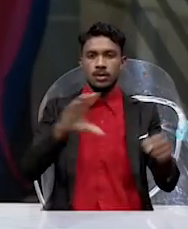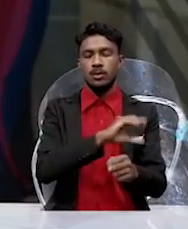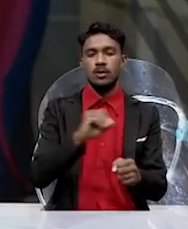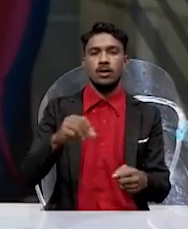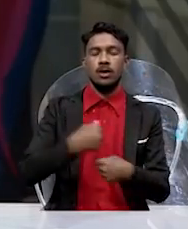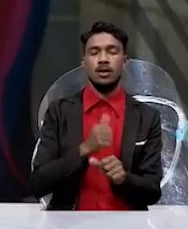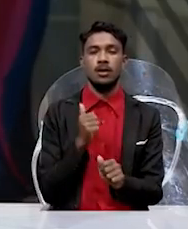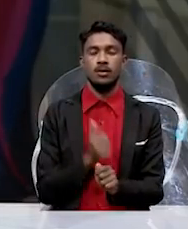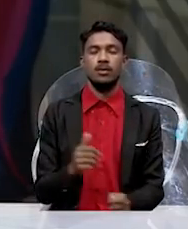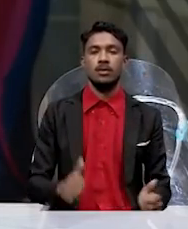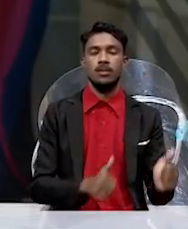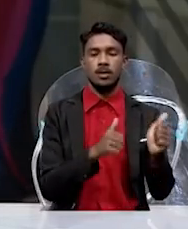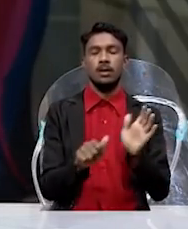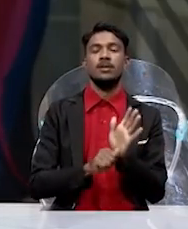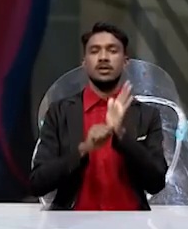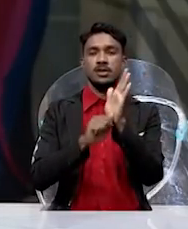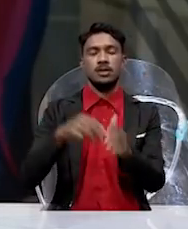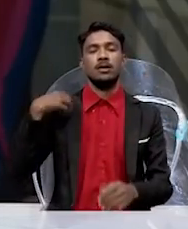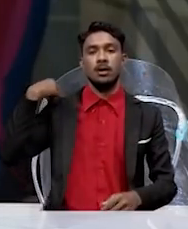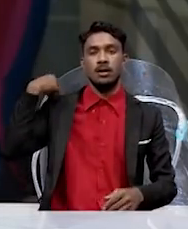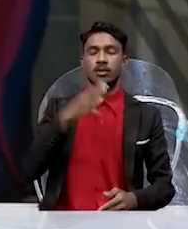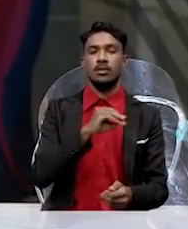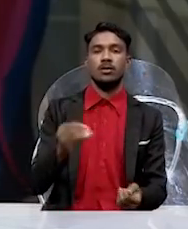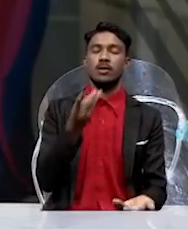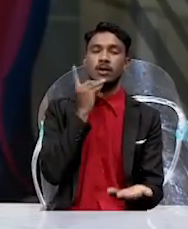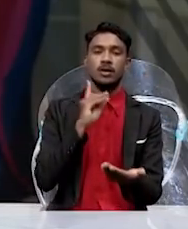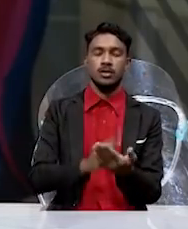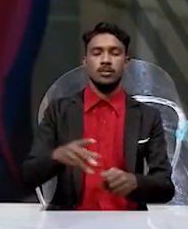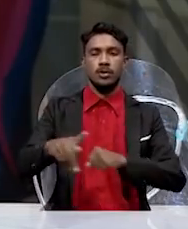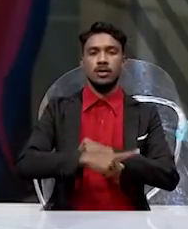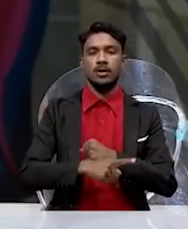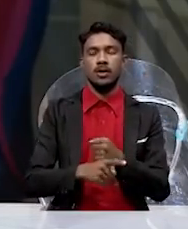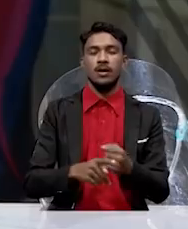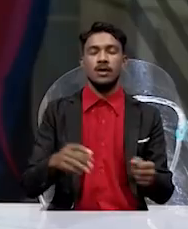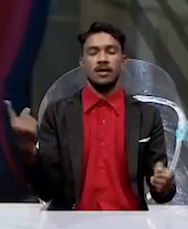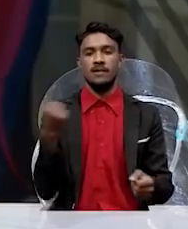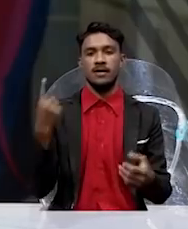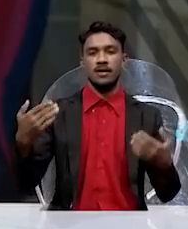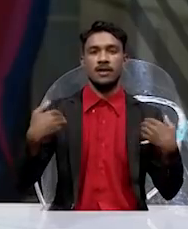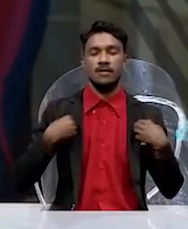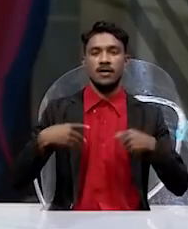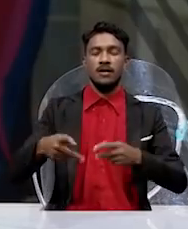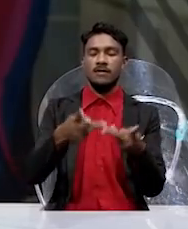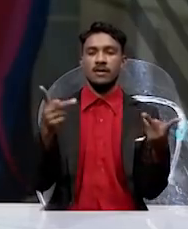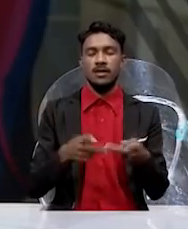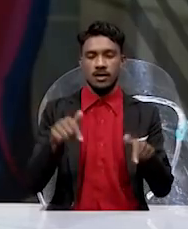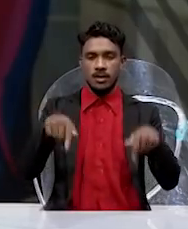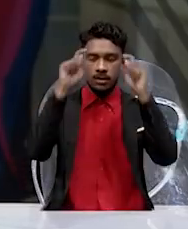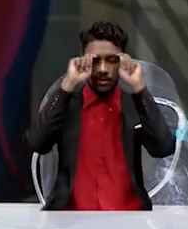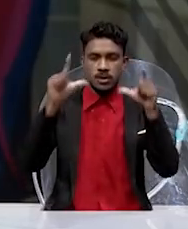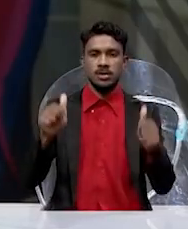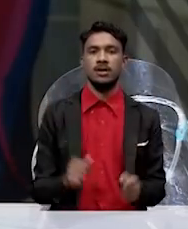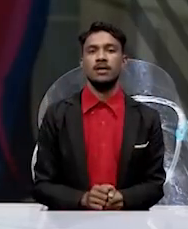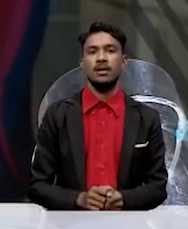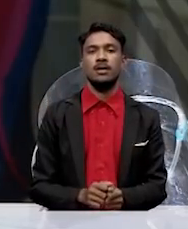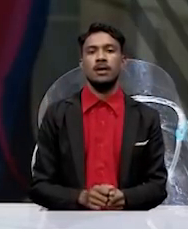konferensia apresentasaun kandidatu no deklarasaun politika nebe hamanas liutam palco politika iha Timor-Leste.